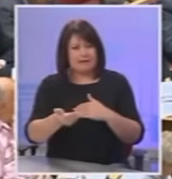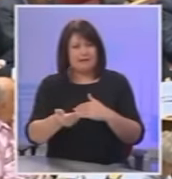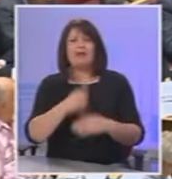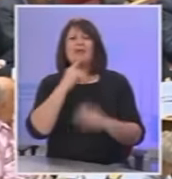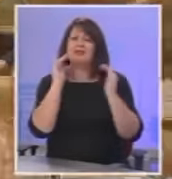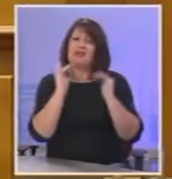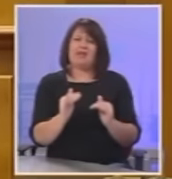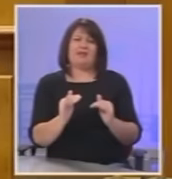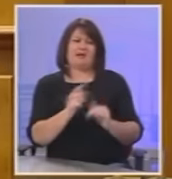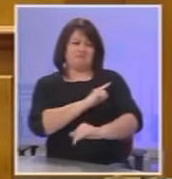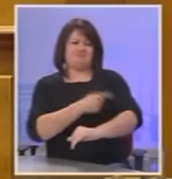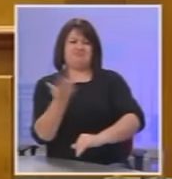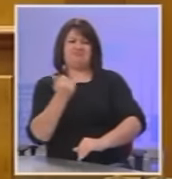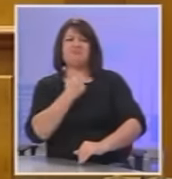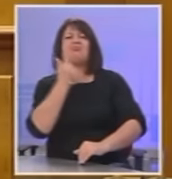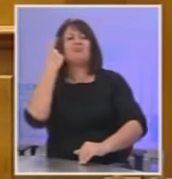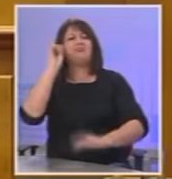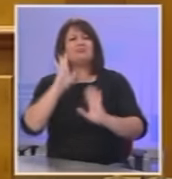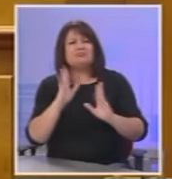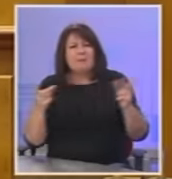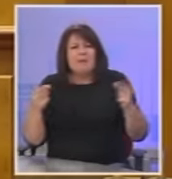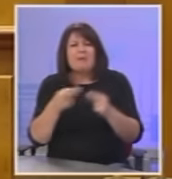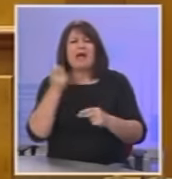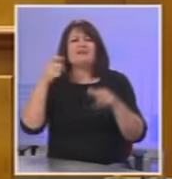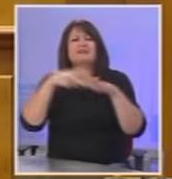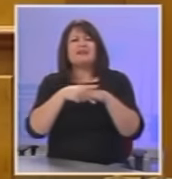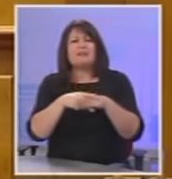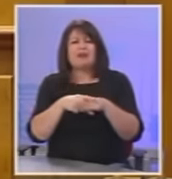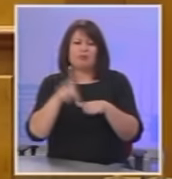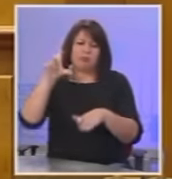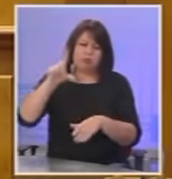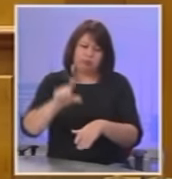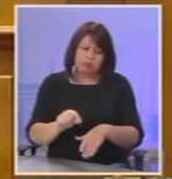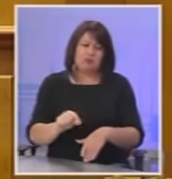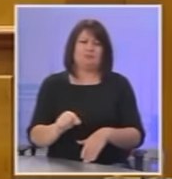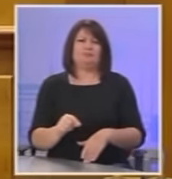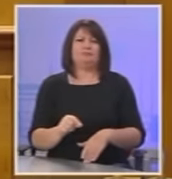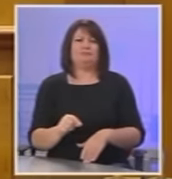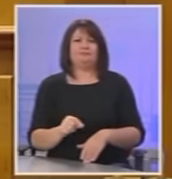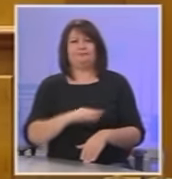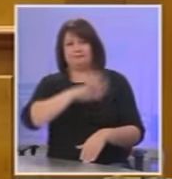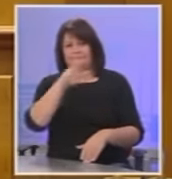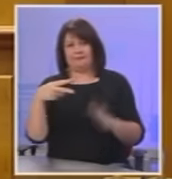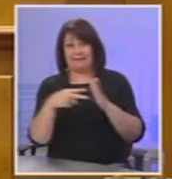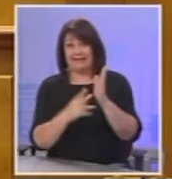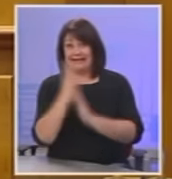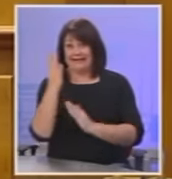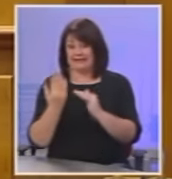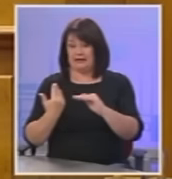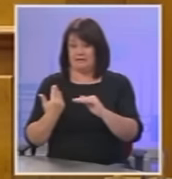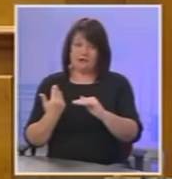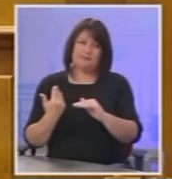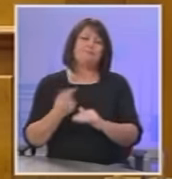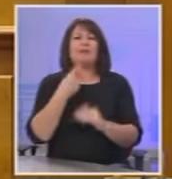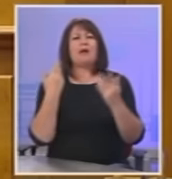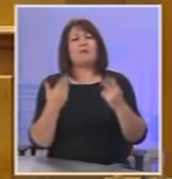την ανεπάρκειά τους να μειώνουν όλους τους πόρους των ασφαλιστικών ταμείων και ενώ ως το 2014, σύμφωνα με